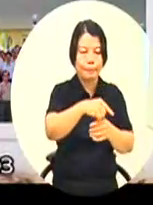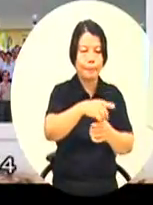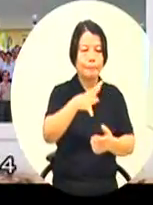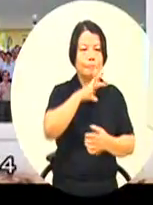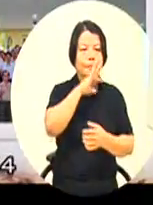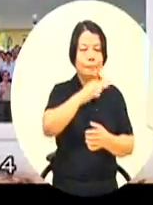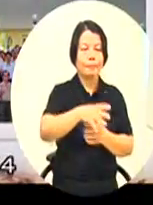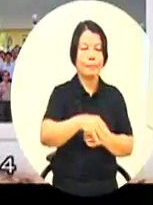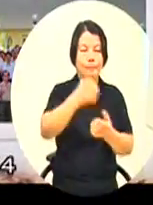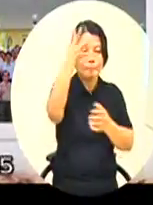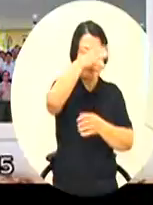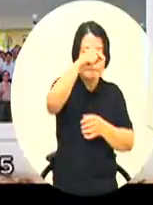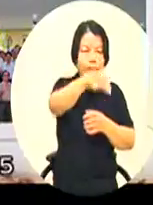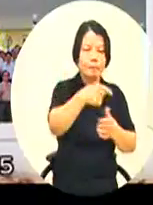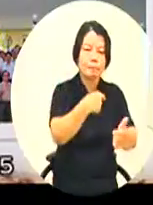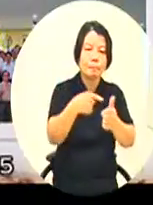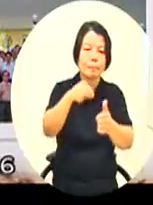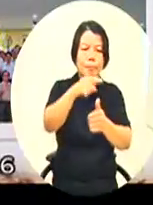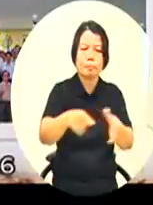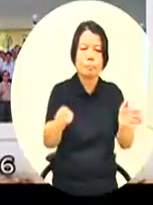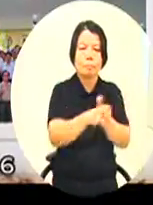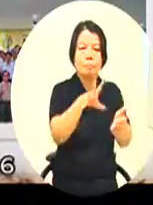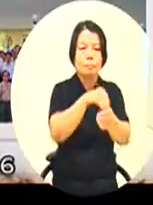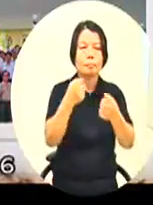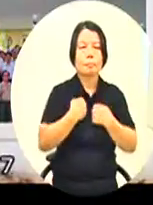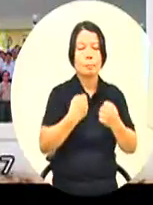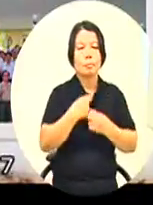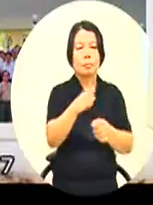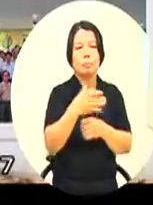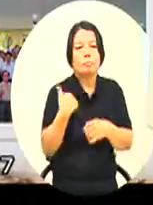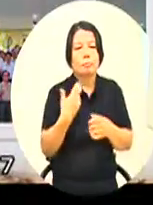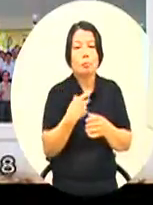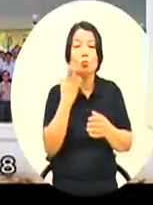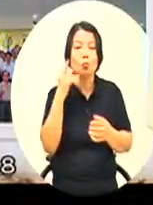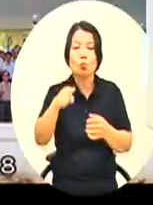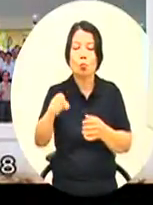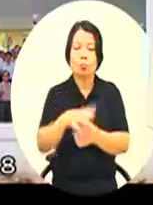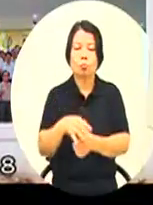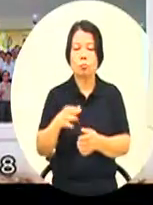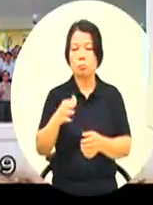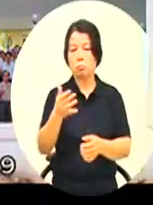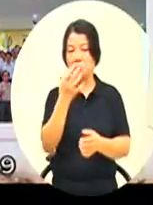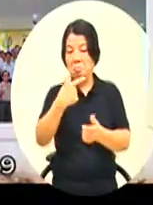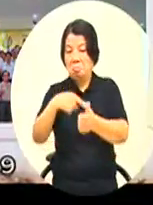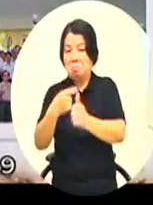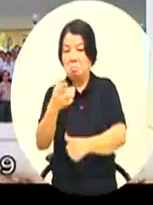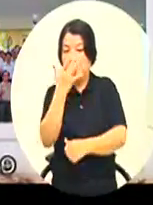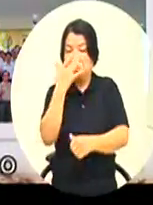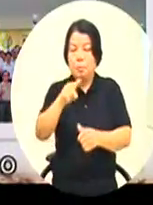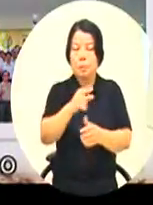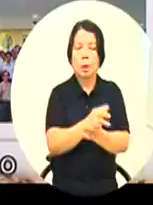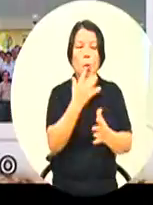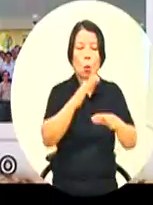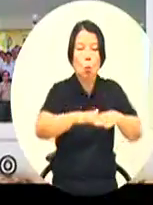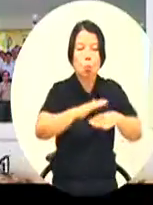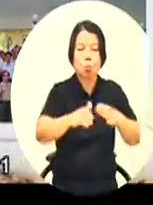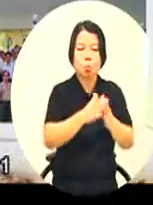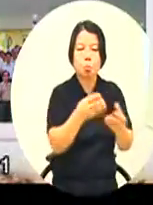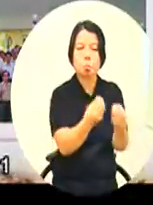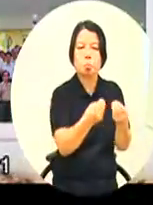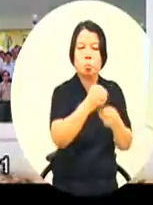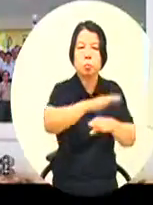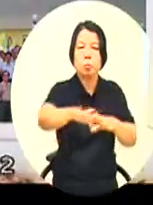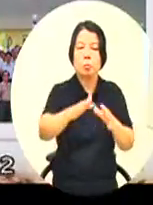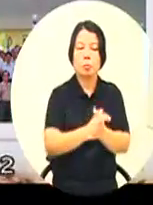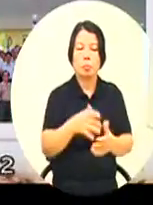生他也许是成人来做终身学习，他如果不知道怎么教的话，其实上是会有一些阻碍，所以这部分教师专